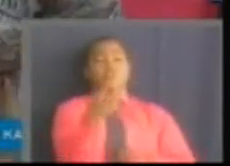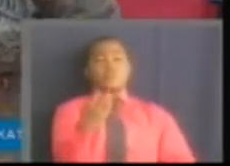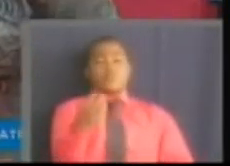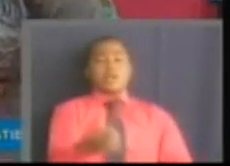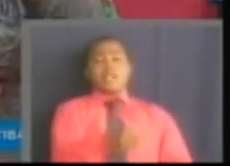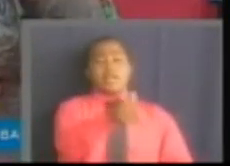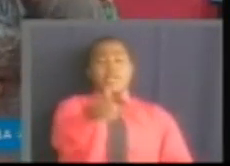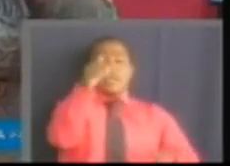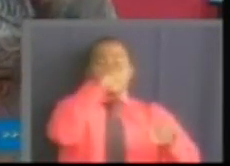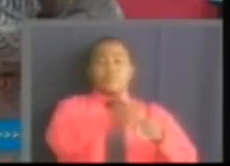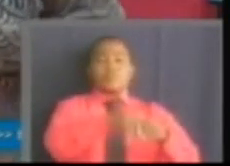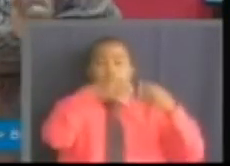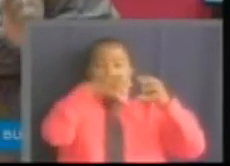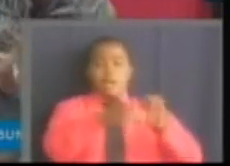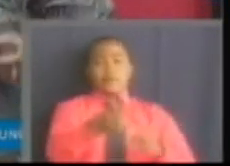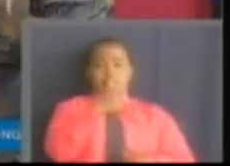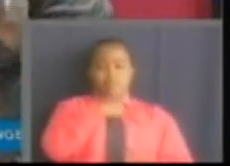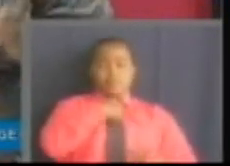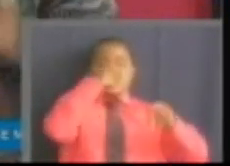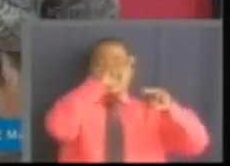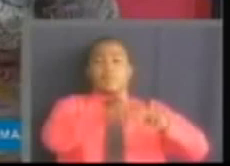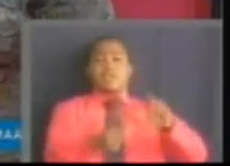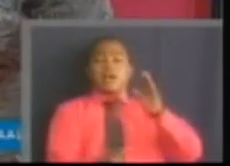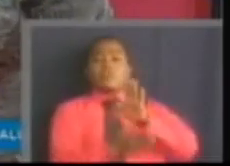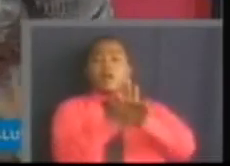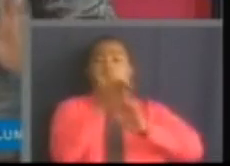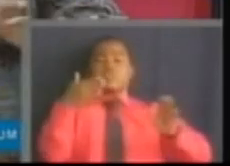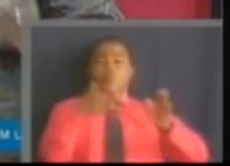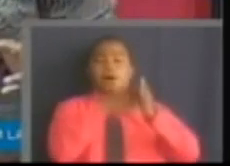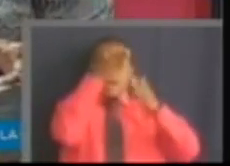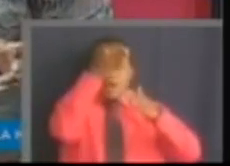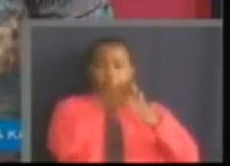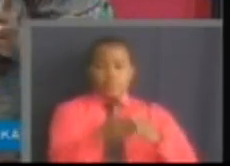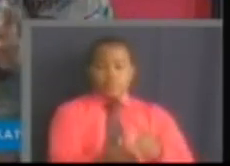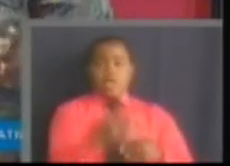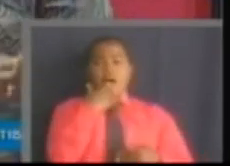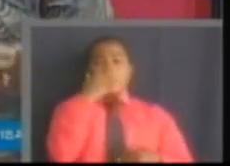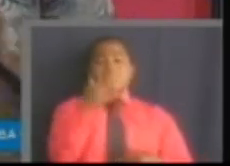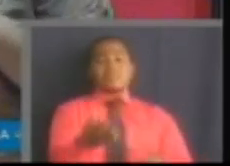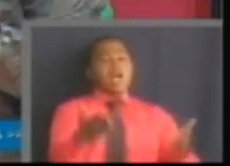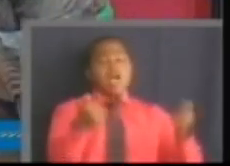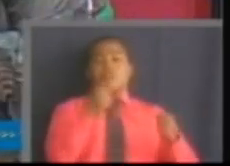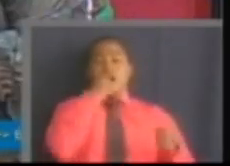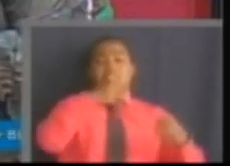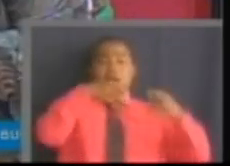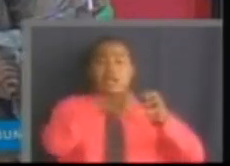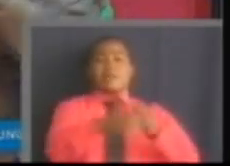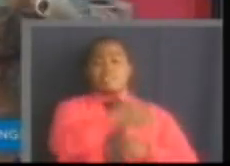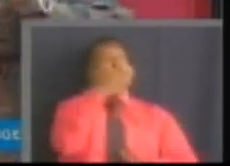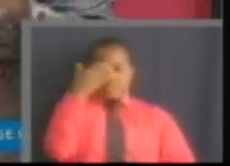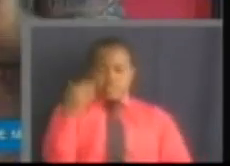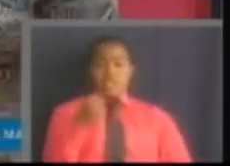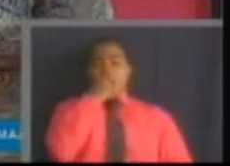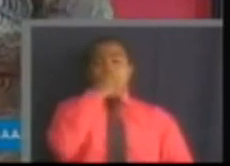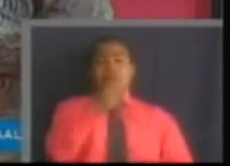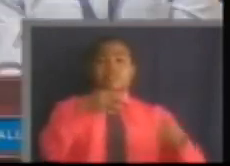yangu mimi, na nimekaa naye tangu mwanzo mpaka mwisho. Akisema hivi hawezi kuwa anasemea kamati nyingine, anasemea kamati